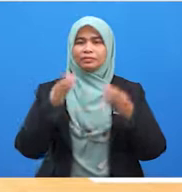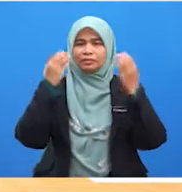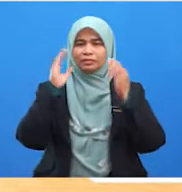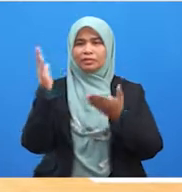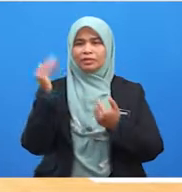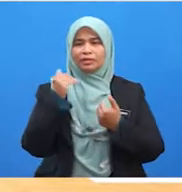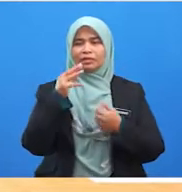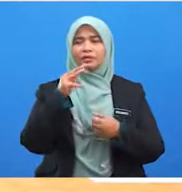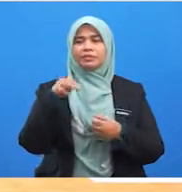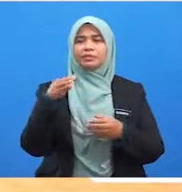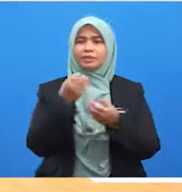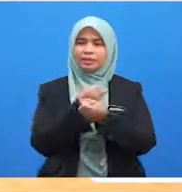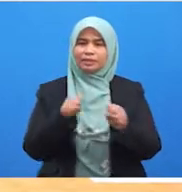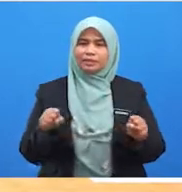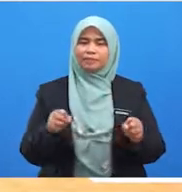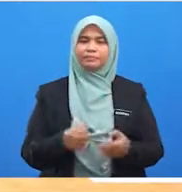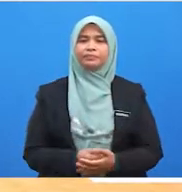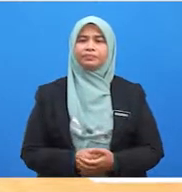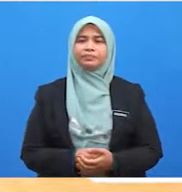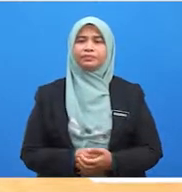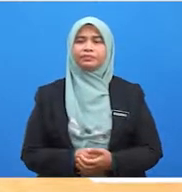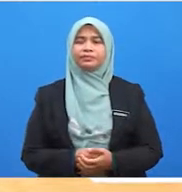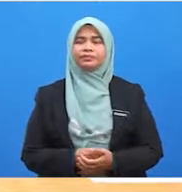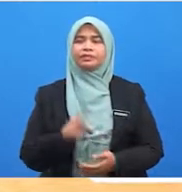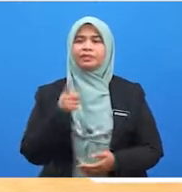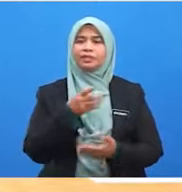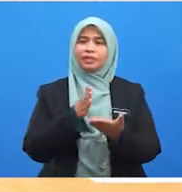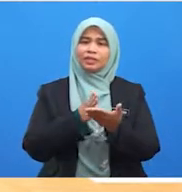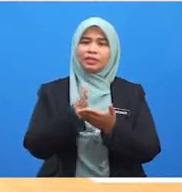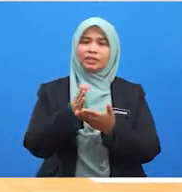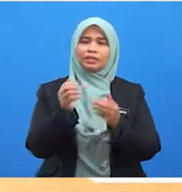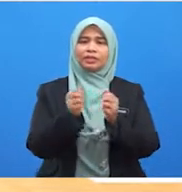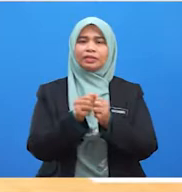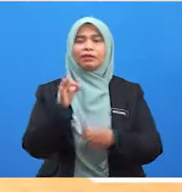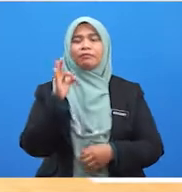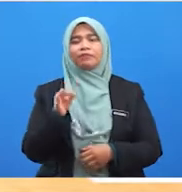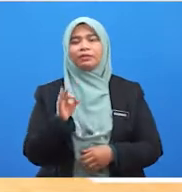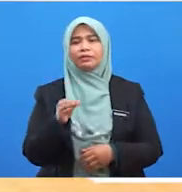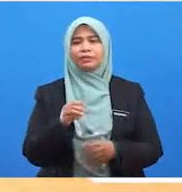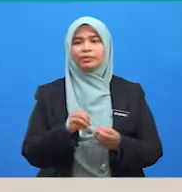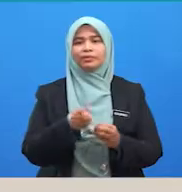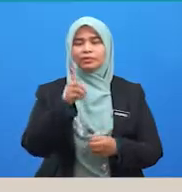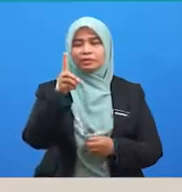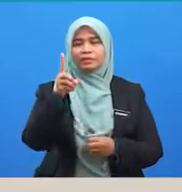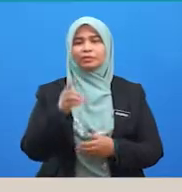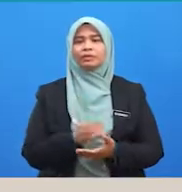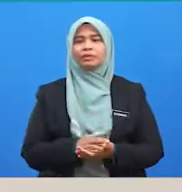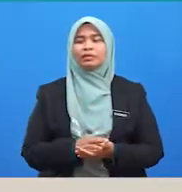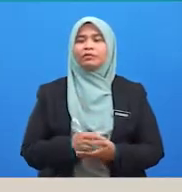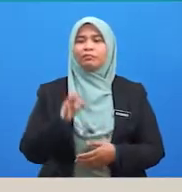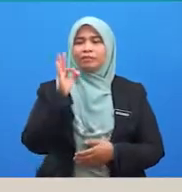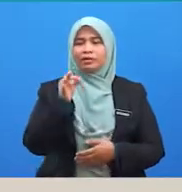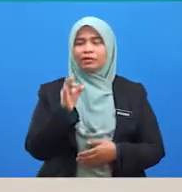bersedia. Boleh? Baiklah, kita teruskan dengan faktor yang pertama iaitu faktor